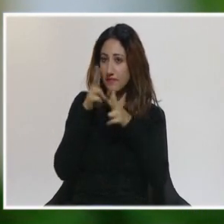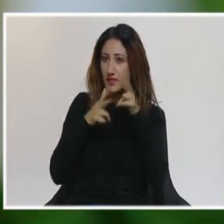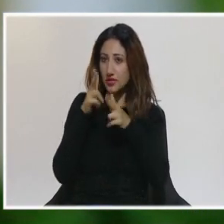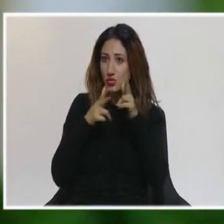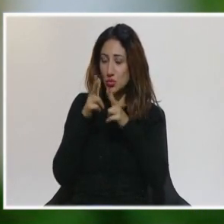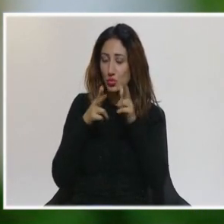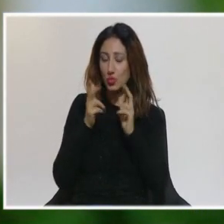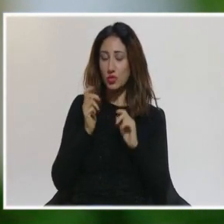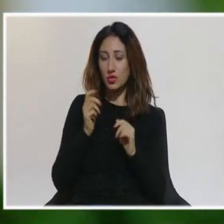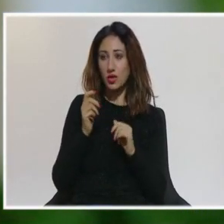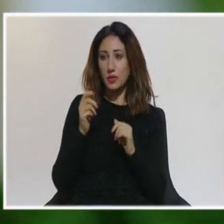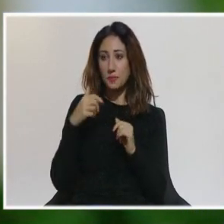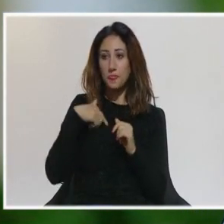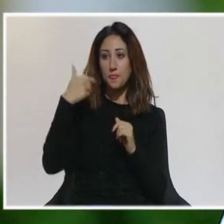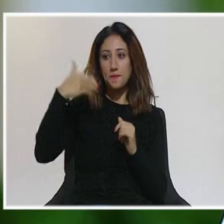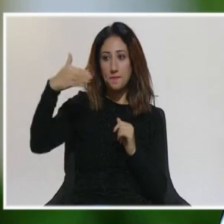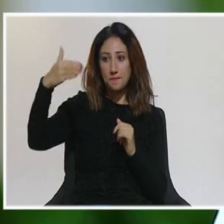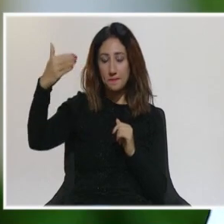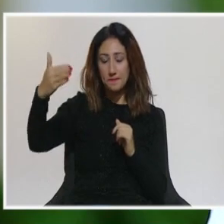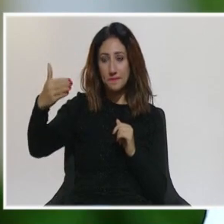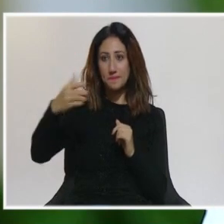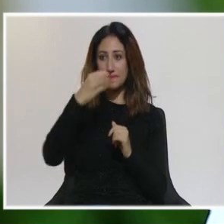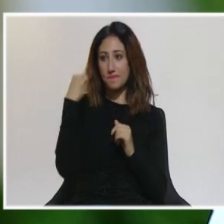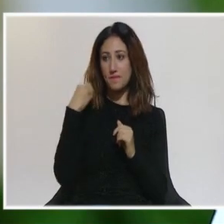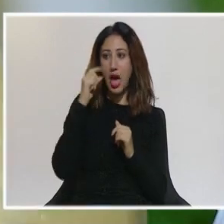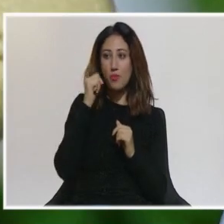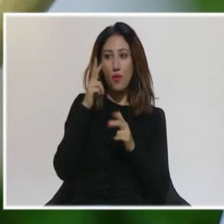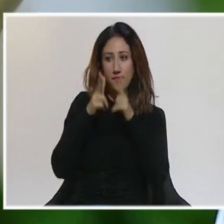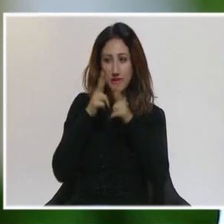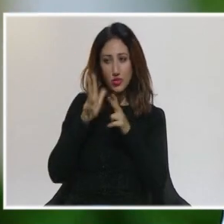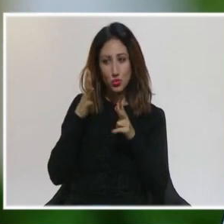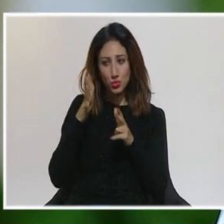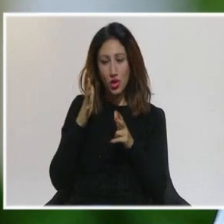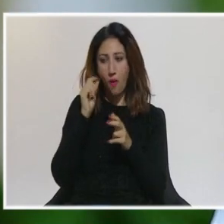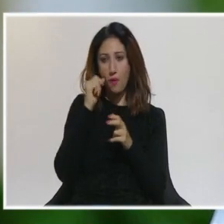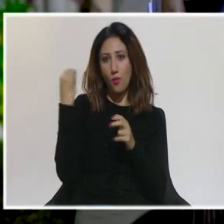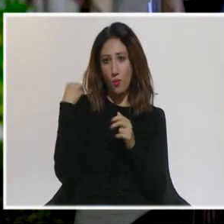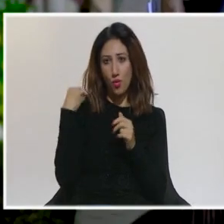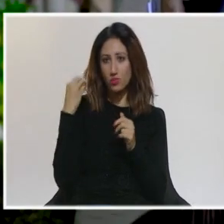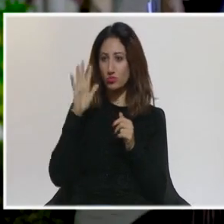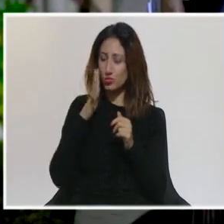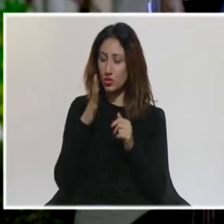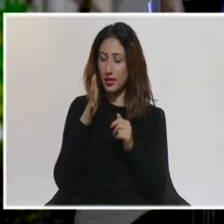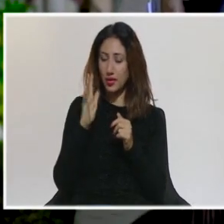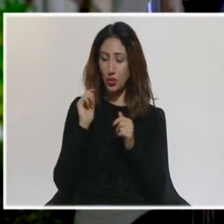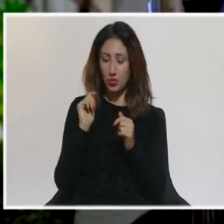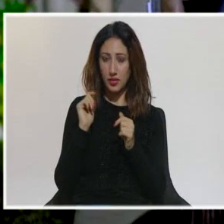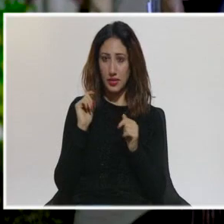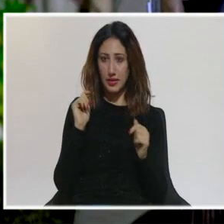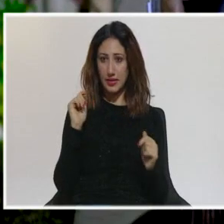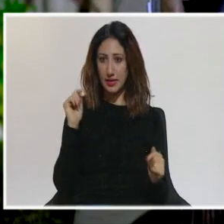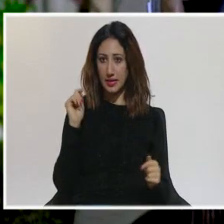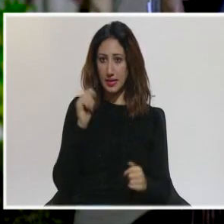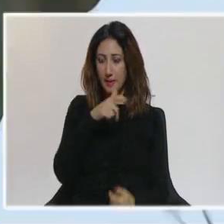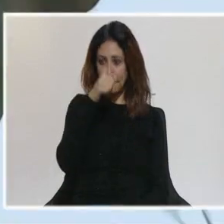وبعدين بقى مع التطورات بقى ممكن يقول لي بس بطريقه بسيطه يعني. ما انت ساعات بتزعل منها من بعض